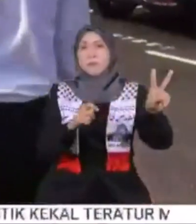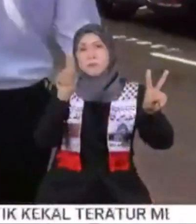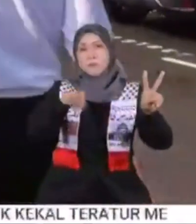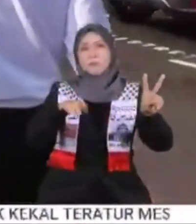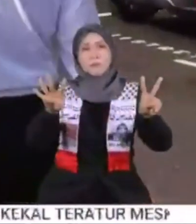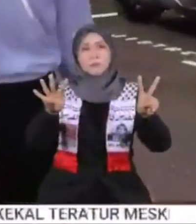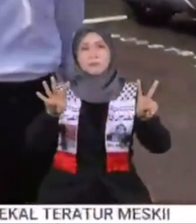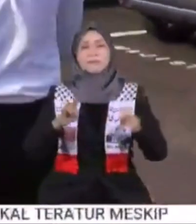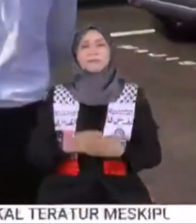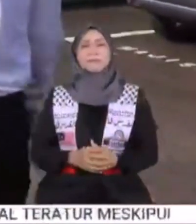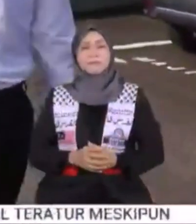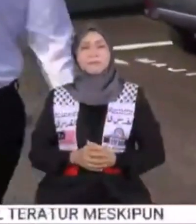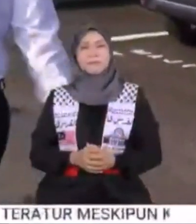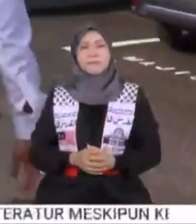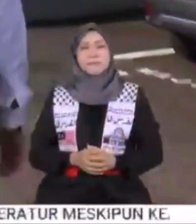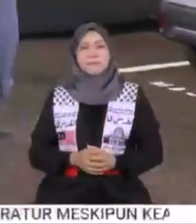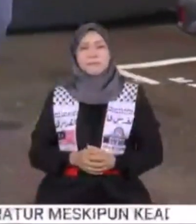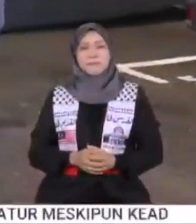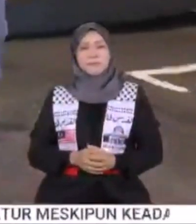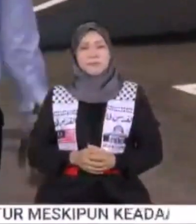ini.